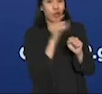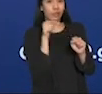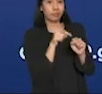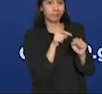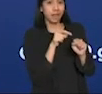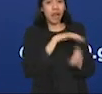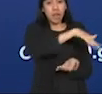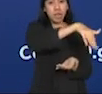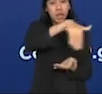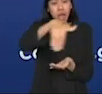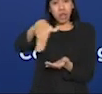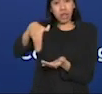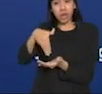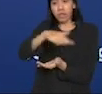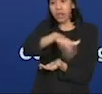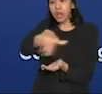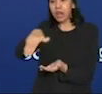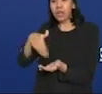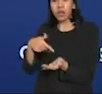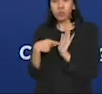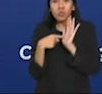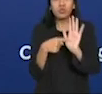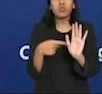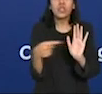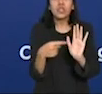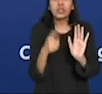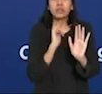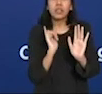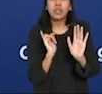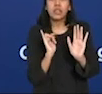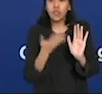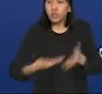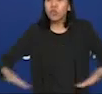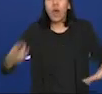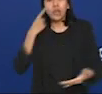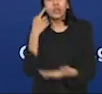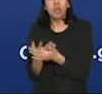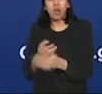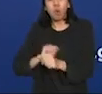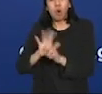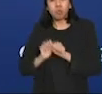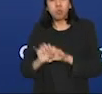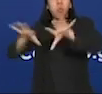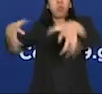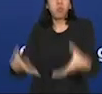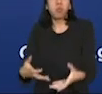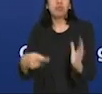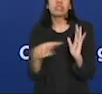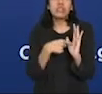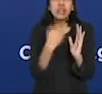ini bukan hanya menggambarkan tentang situasi epidemologi pada darah itu